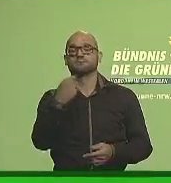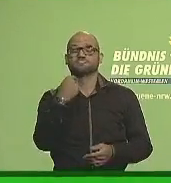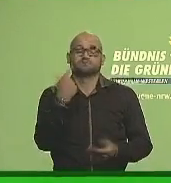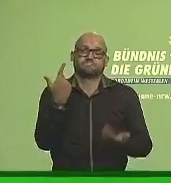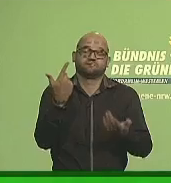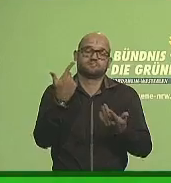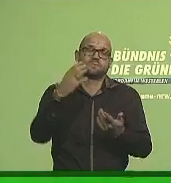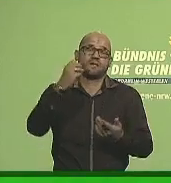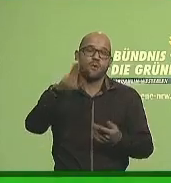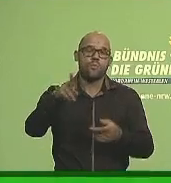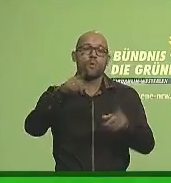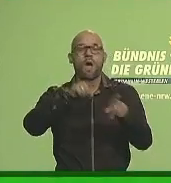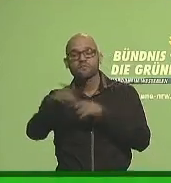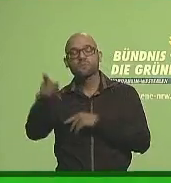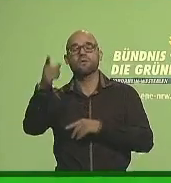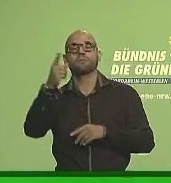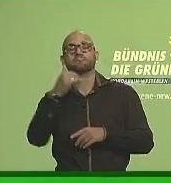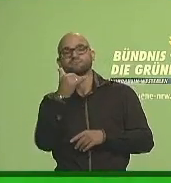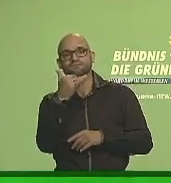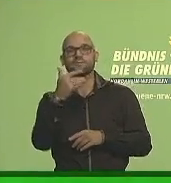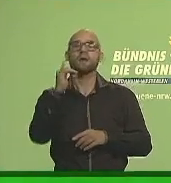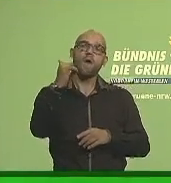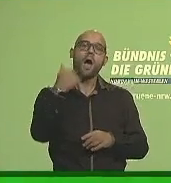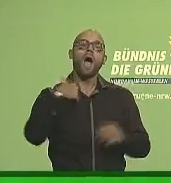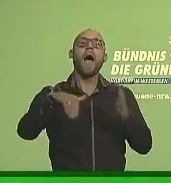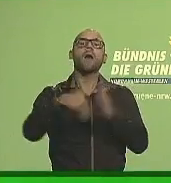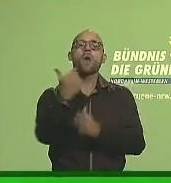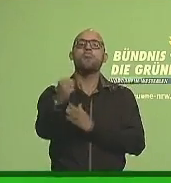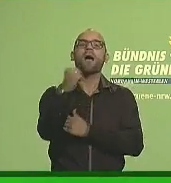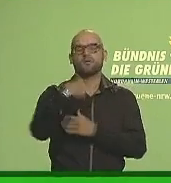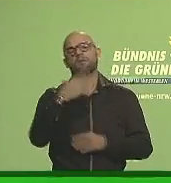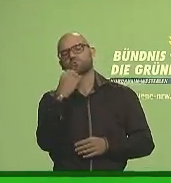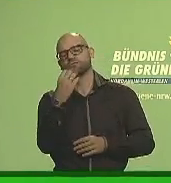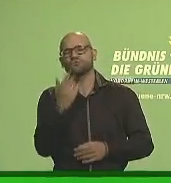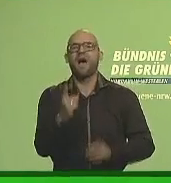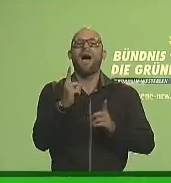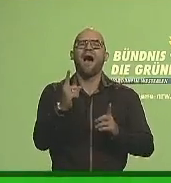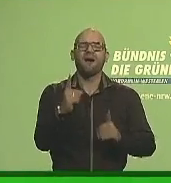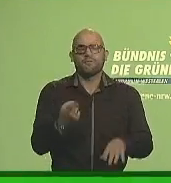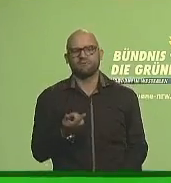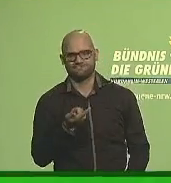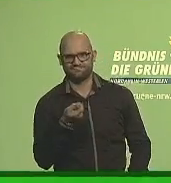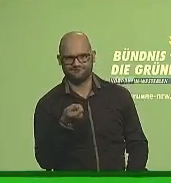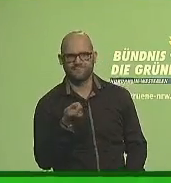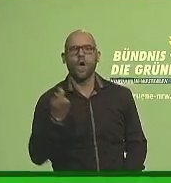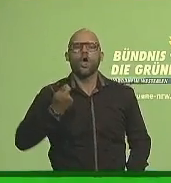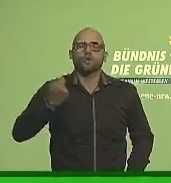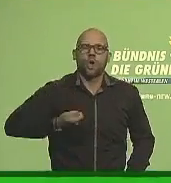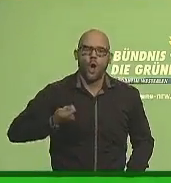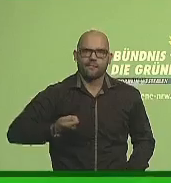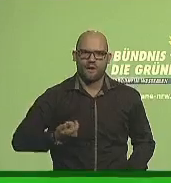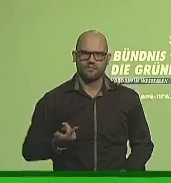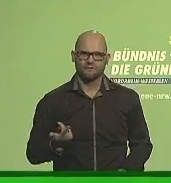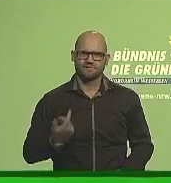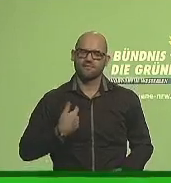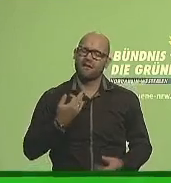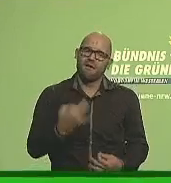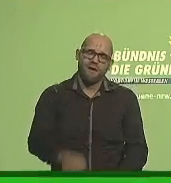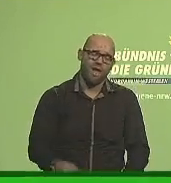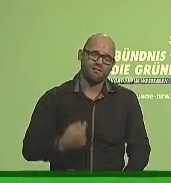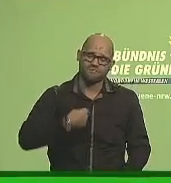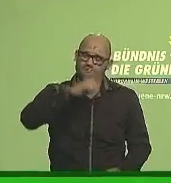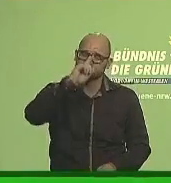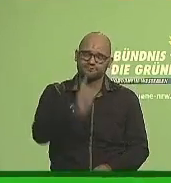die Energiewende, wir wollen ja die Erneuerbaren, aber es ist viel zu teuer. Ja? Und genau diejenigen, die das sagen, die treiben